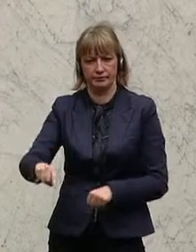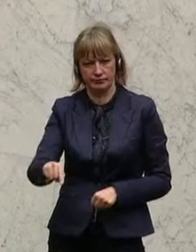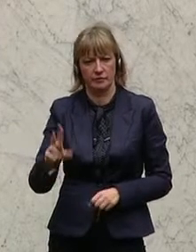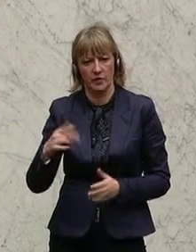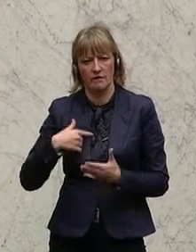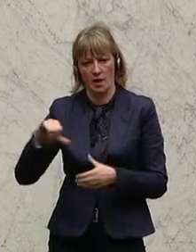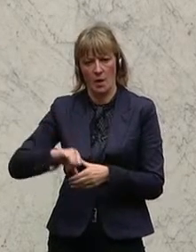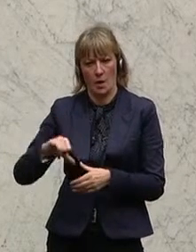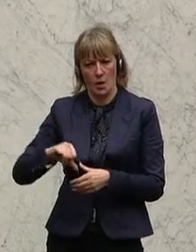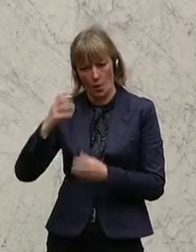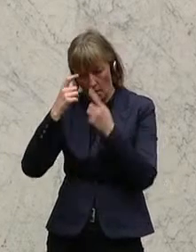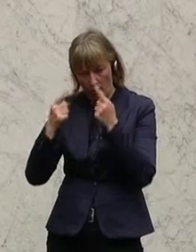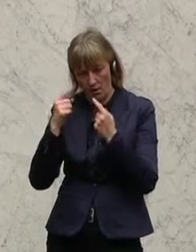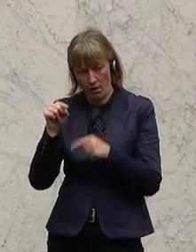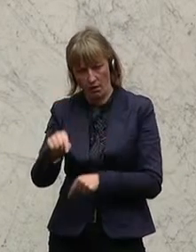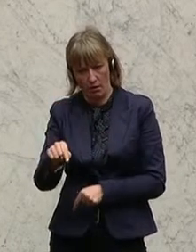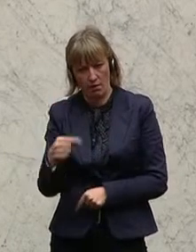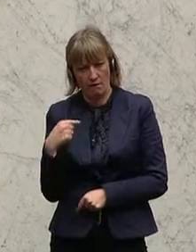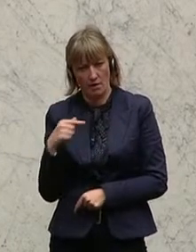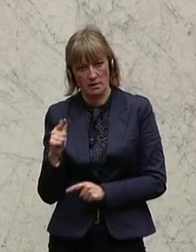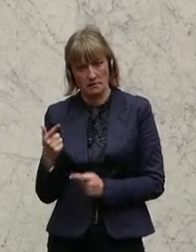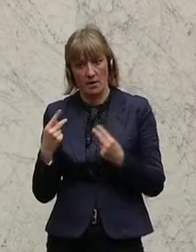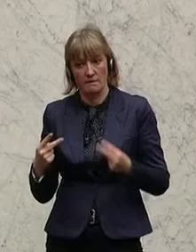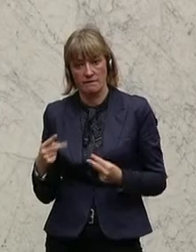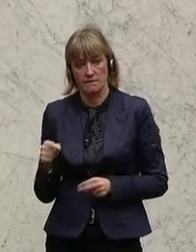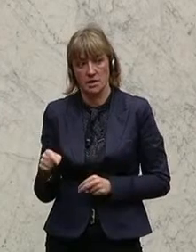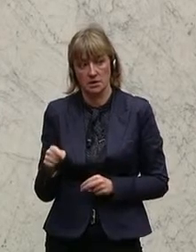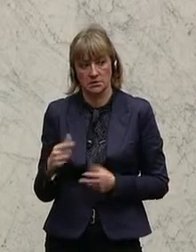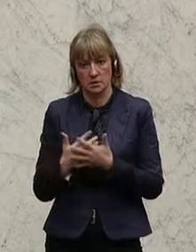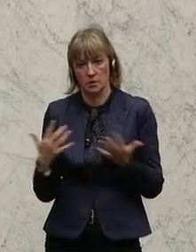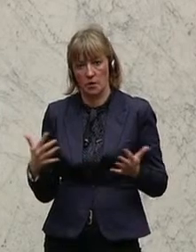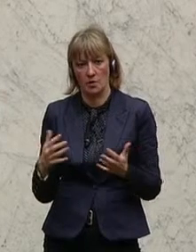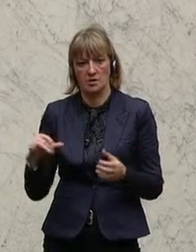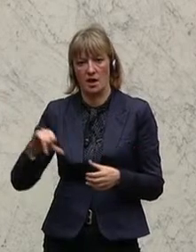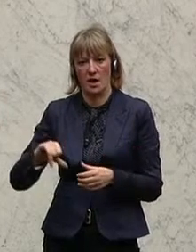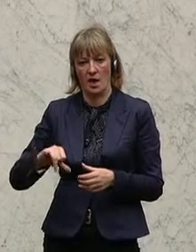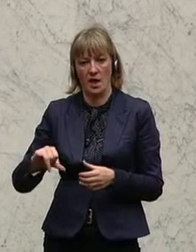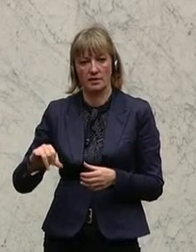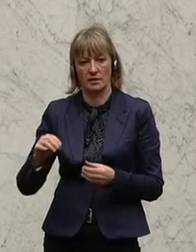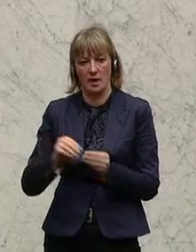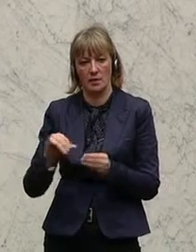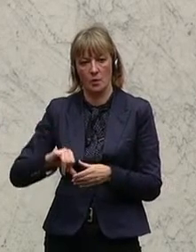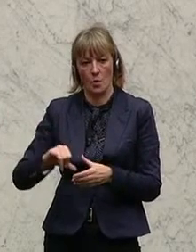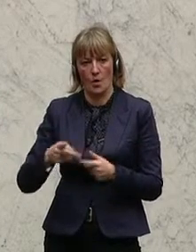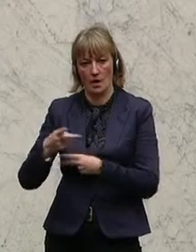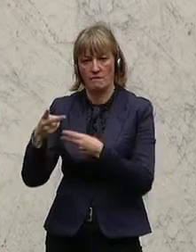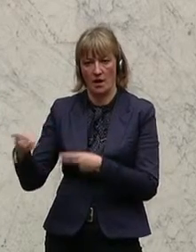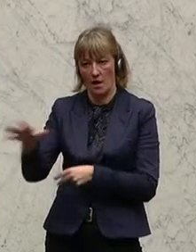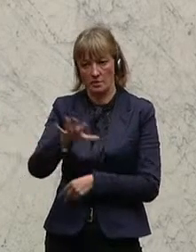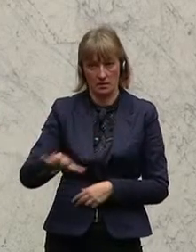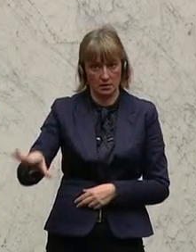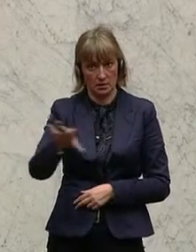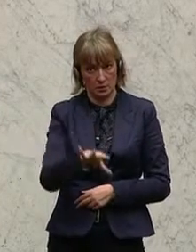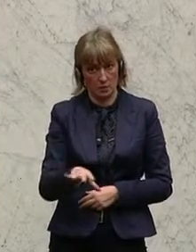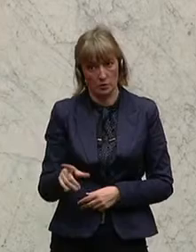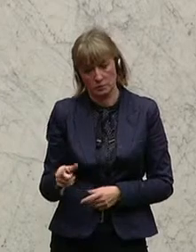das Erdöl gegangen ist. Es ist der zweitwichtigste, größte Erdöllieferant in dieser Region. Und es ist